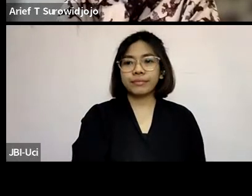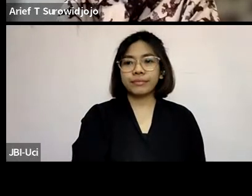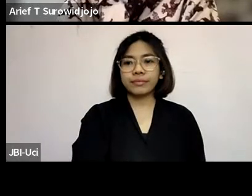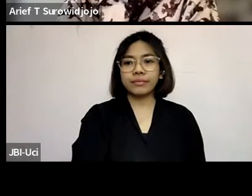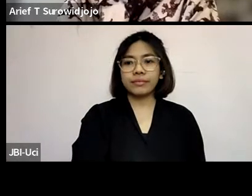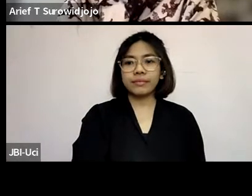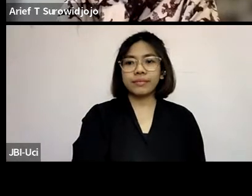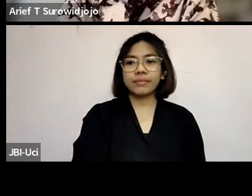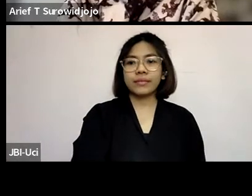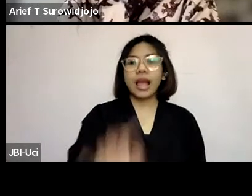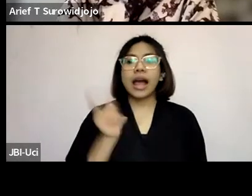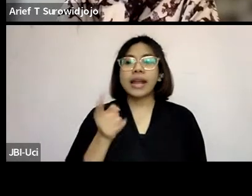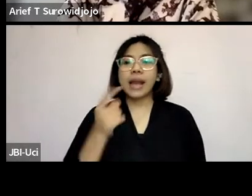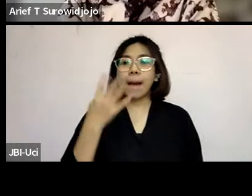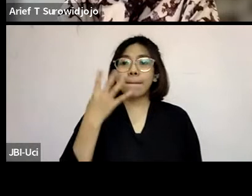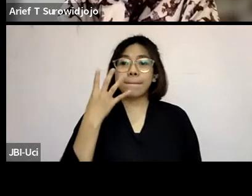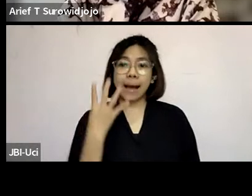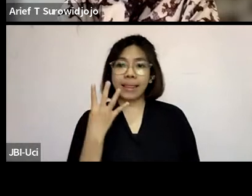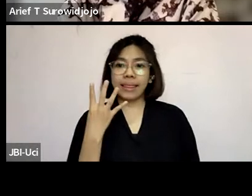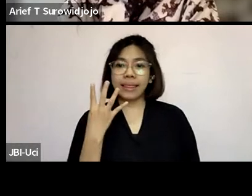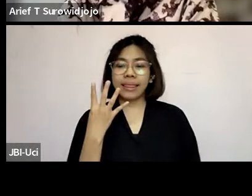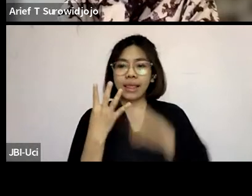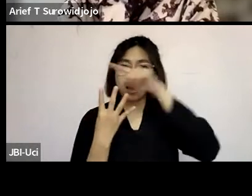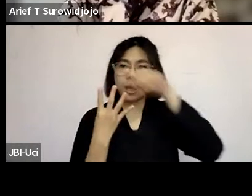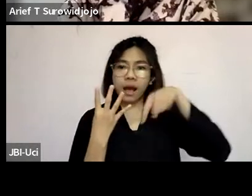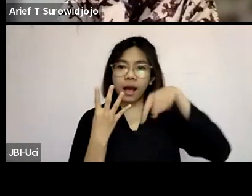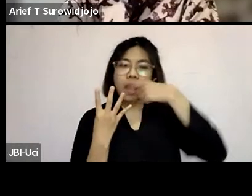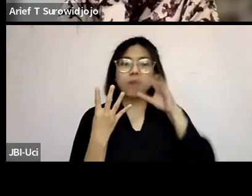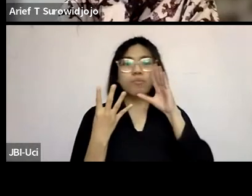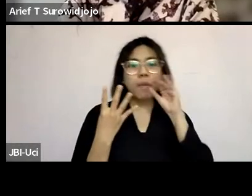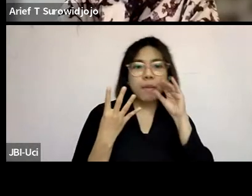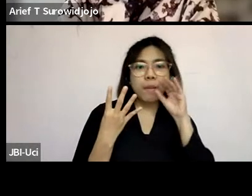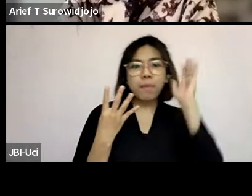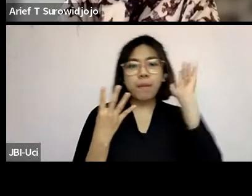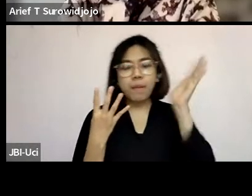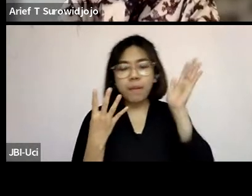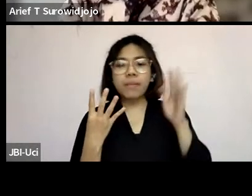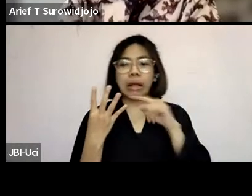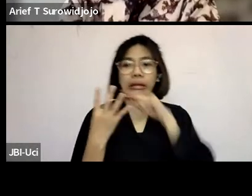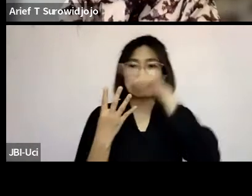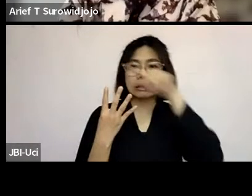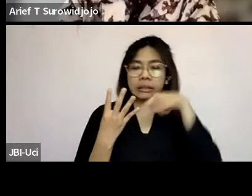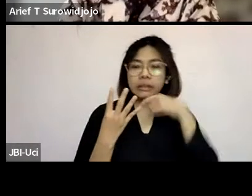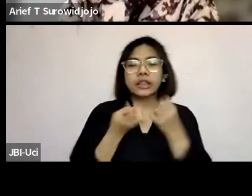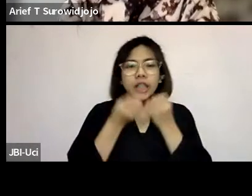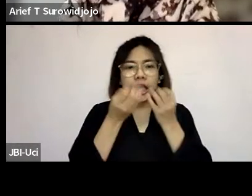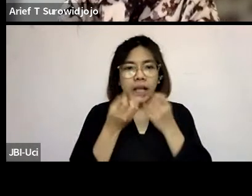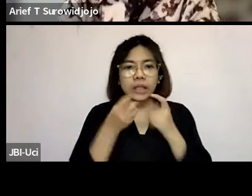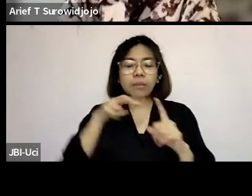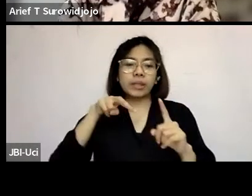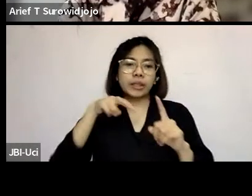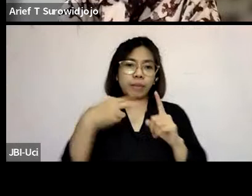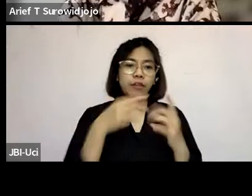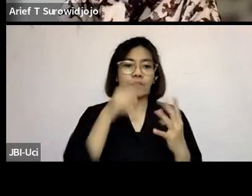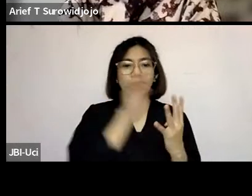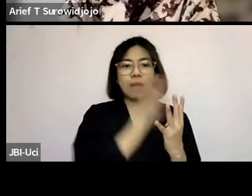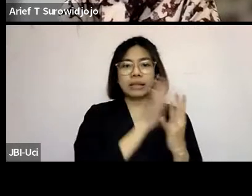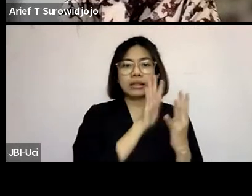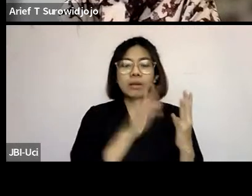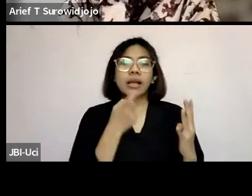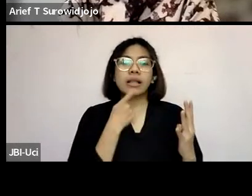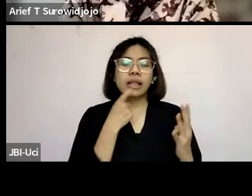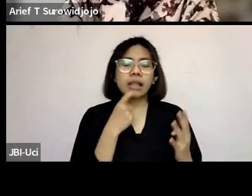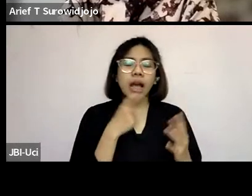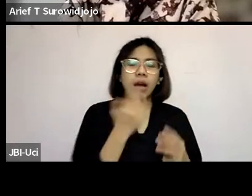yang akan memaparkan analisis dari perspektifnya masing-masing mau relasi antara bahasa dan hukum